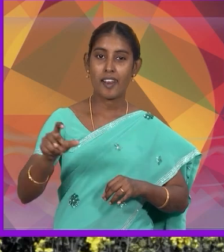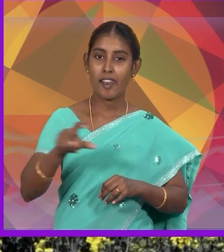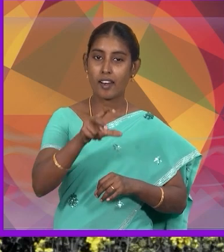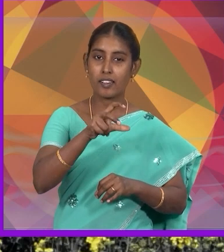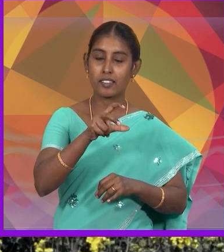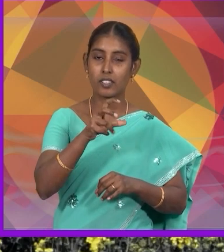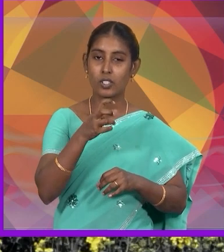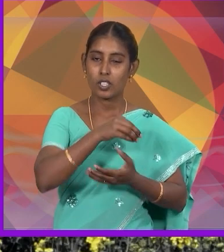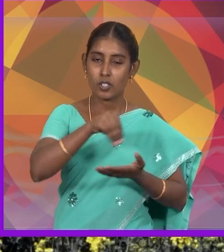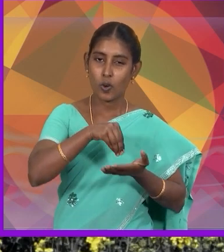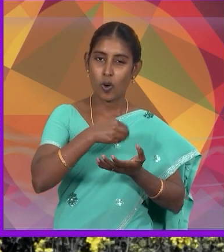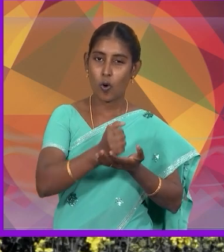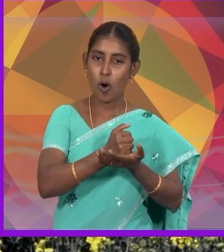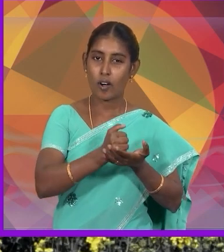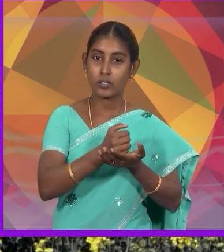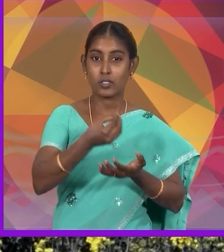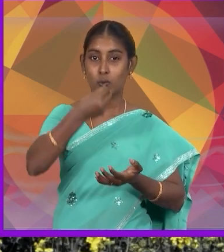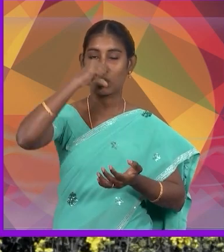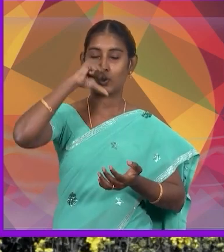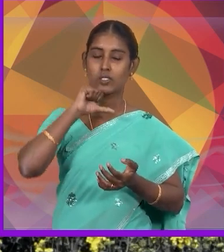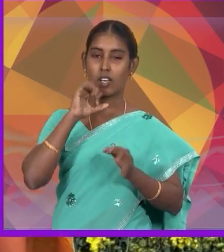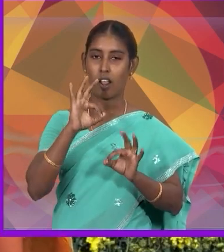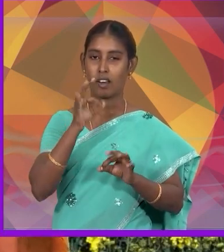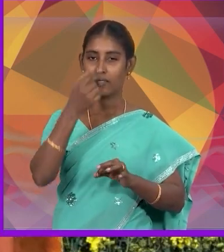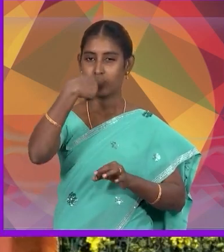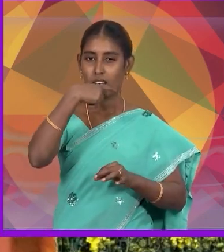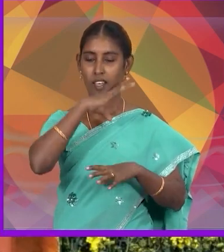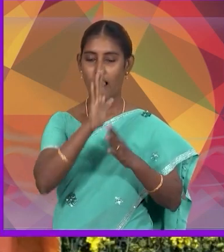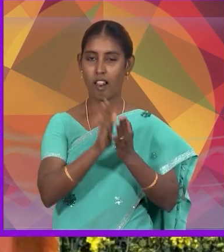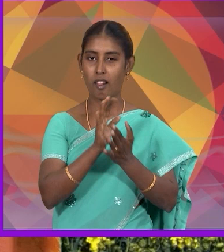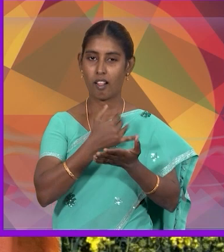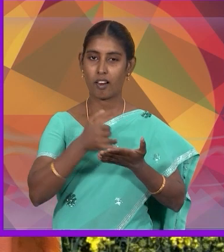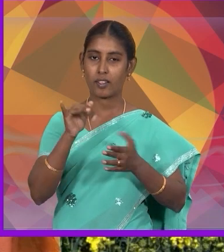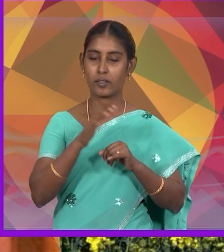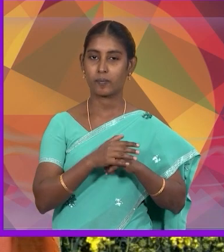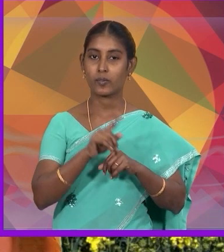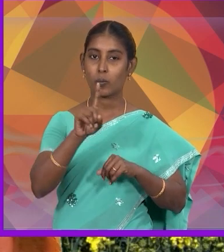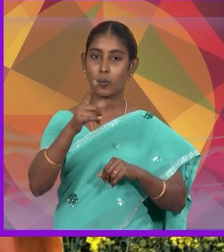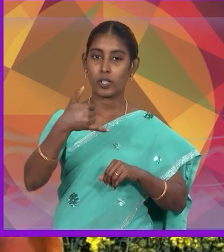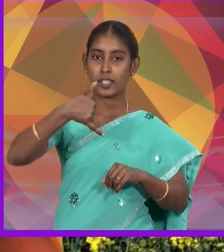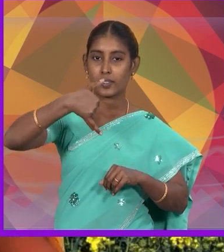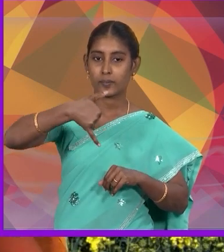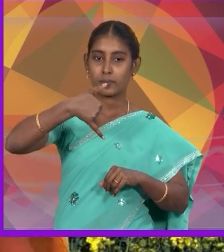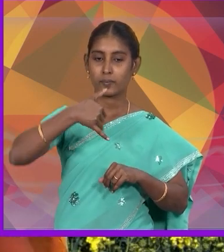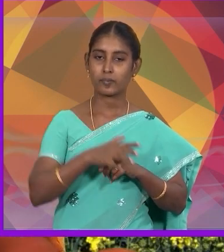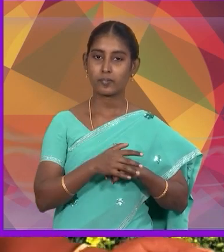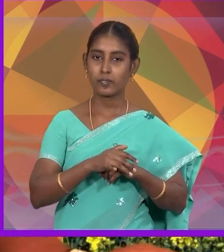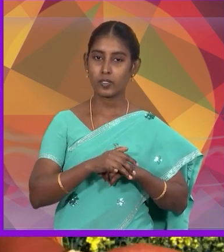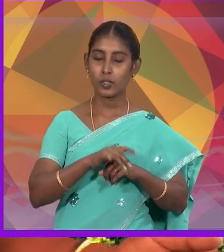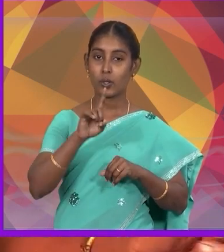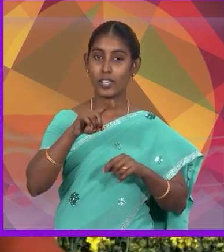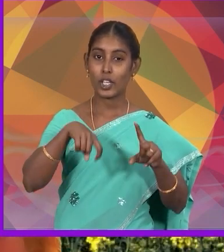காய்ச்சி குடிச்சாதான் சரியெல்லாம் முடிஞ்சிடும் சொல்லுவாங்க. ஒரு ஜான், ஜான் என்பது மீட்டர் அளவை பெயர், இப்ப